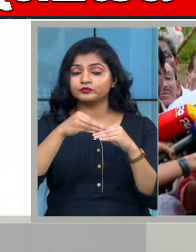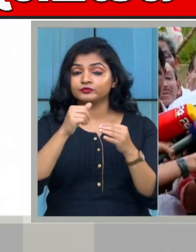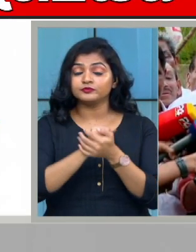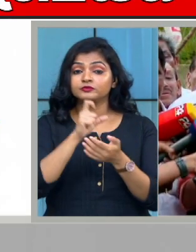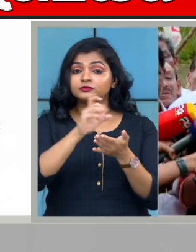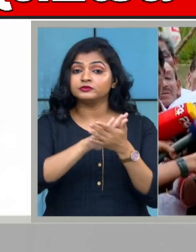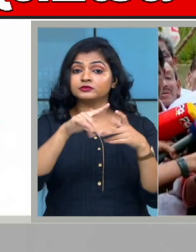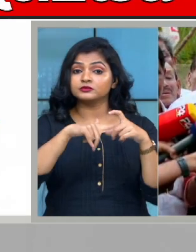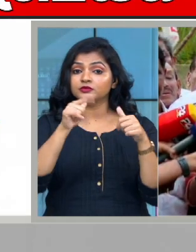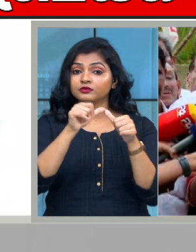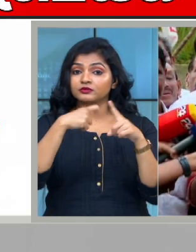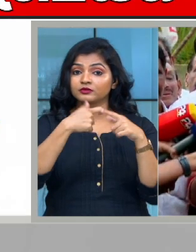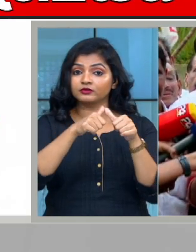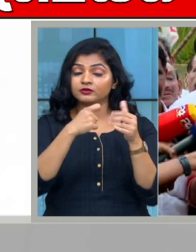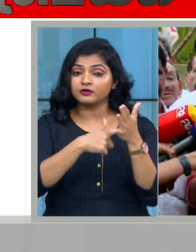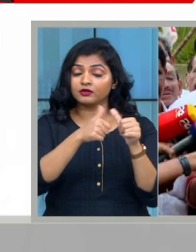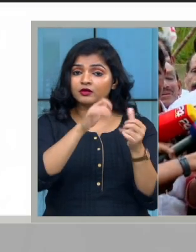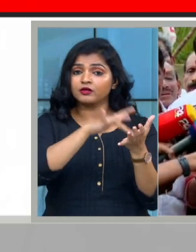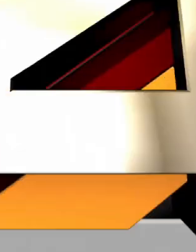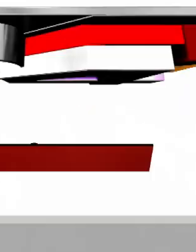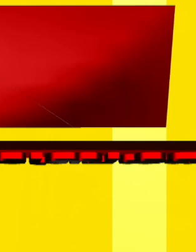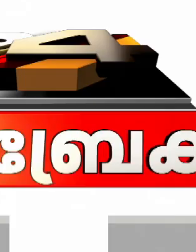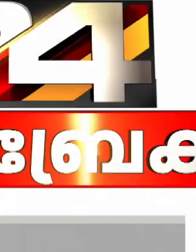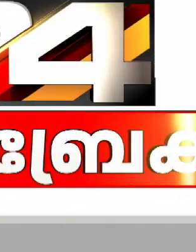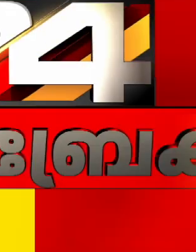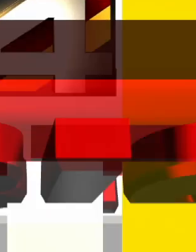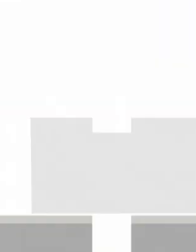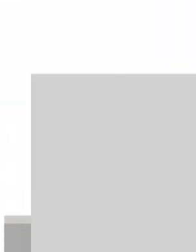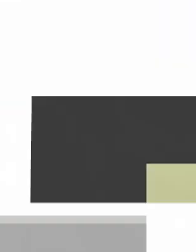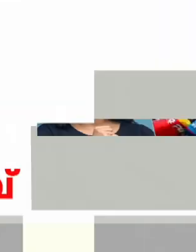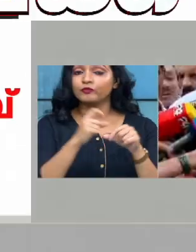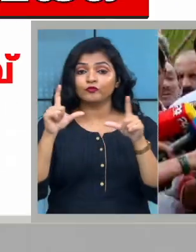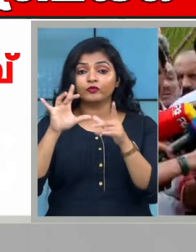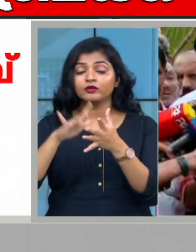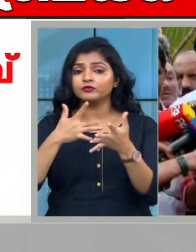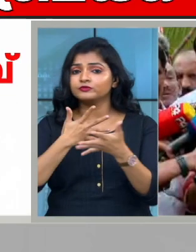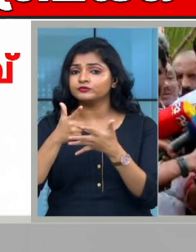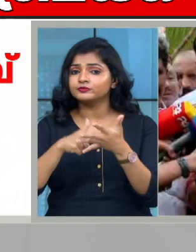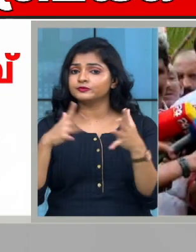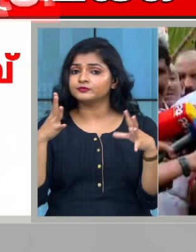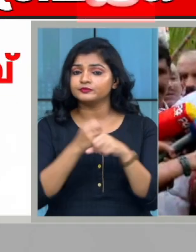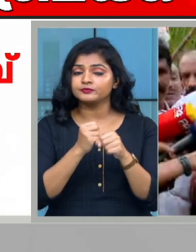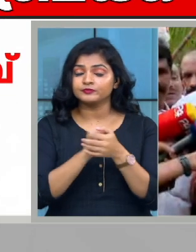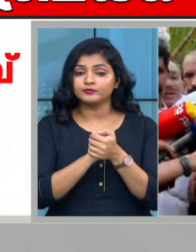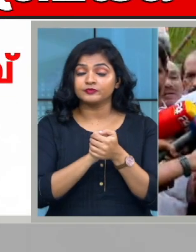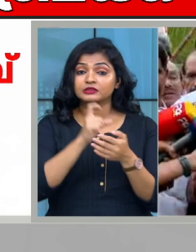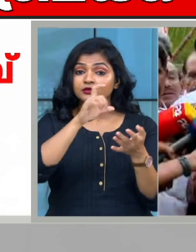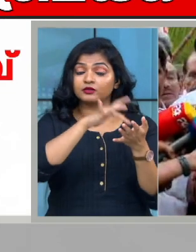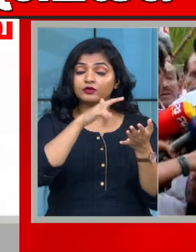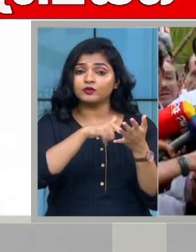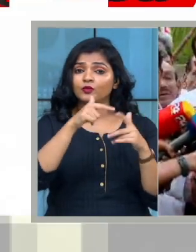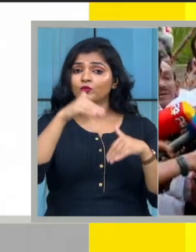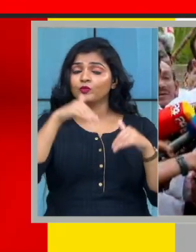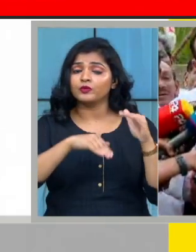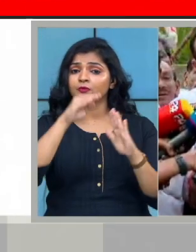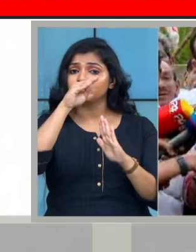ചെയ്യുന്നില്ല, വയനാട് ചർച്ച ചെയ്യുന്നില്ല. ഇപ്പൊ ചേലക്കരയിൽ വളരെ കൂടുതൽ വോട്ട് കുറഞ്ഞ വേറെ ആൾക്കാരുണ്ട്. അവർക്ക്